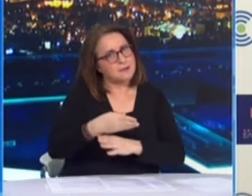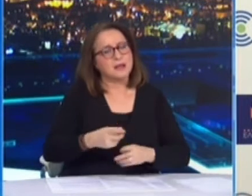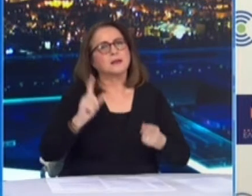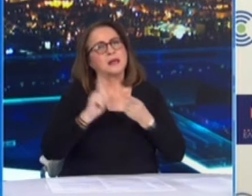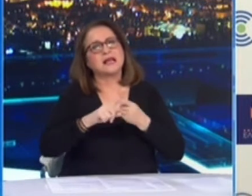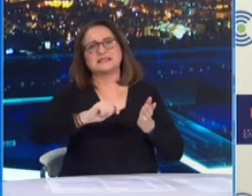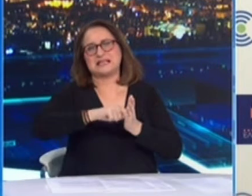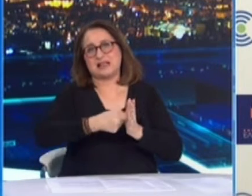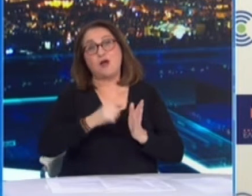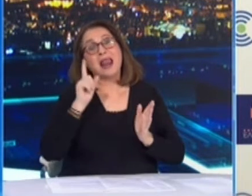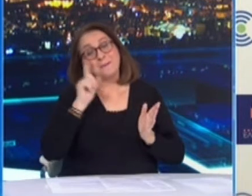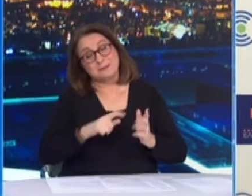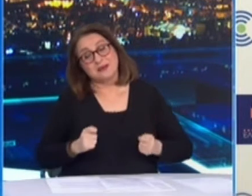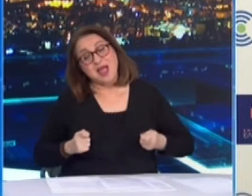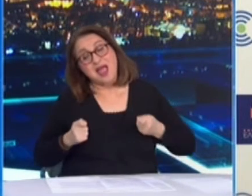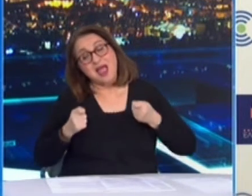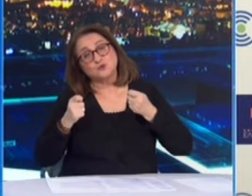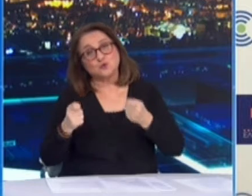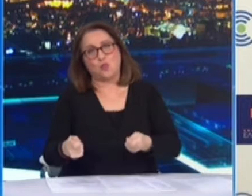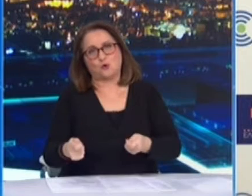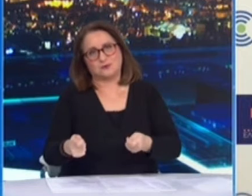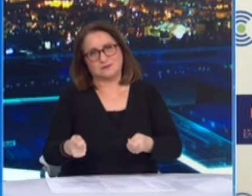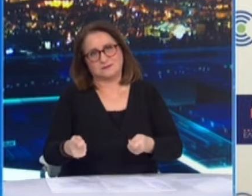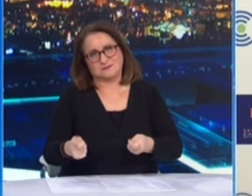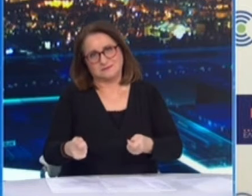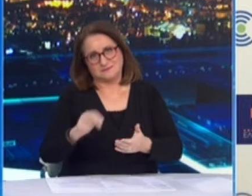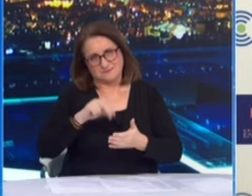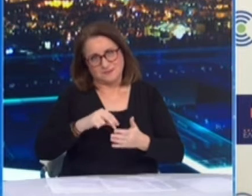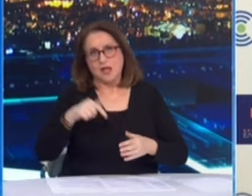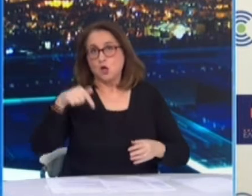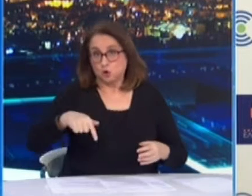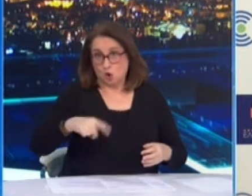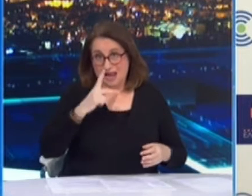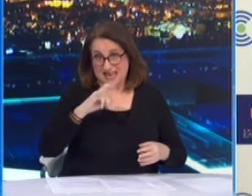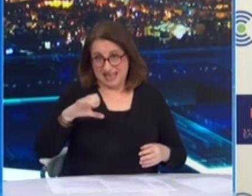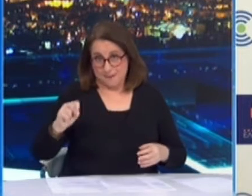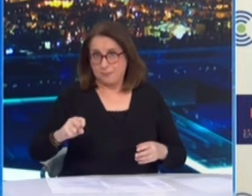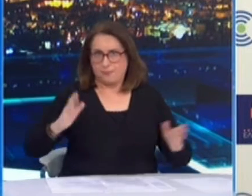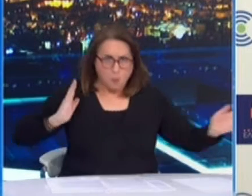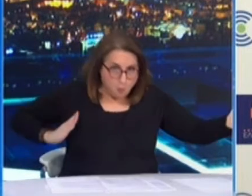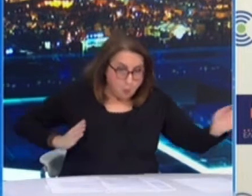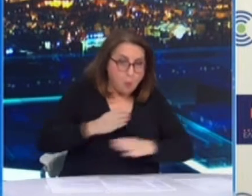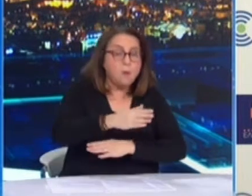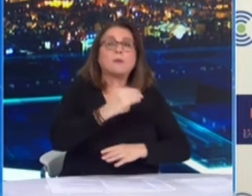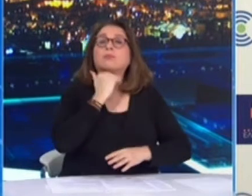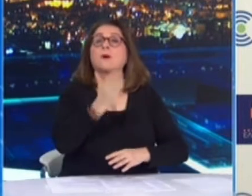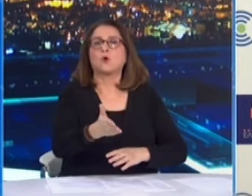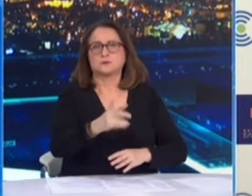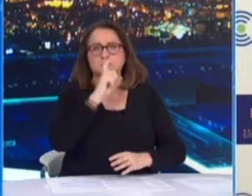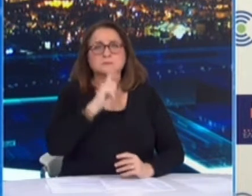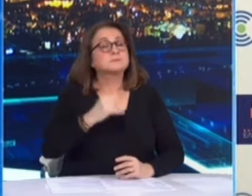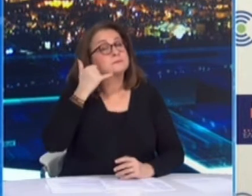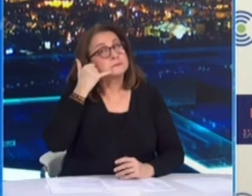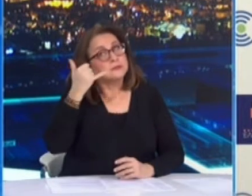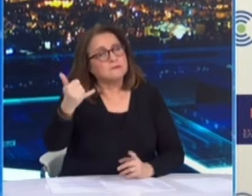Προφανώς συμπληρώνουμε ότι επειδή αυτή την περίοδο τα ΚΕΠ λειτουργούν με ραντεβού, με προγραμματισμένα ραντεβού, ειδικά για αυτή τη